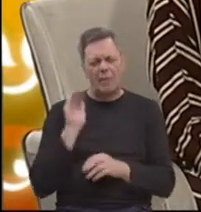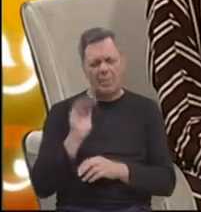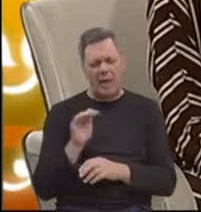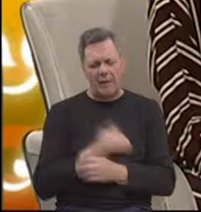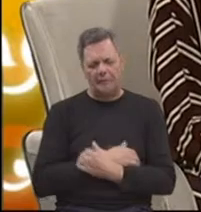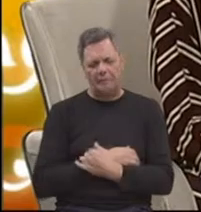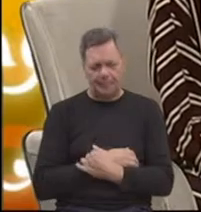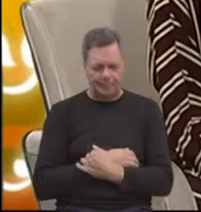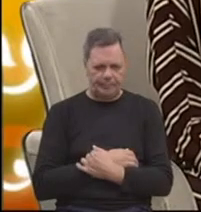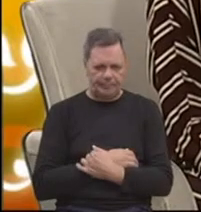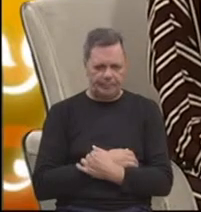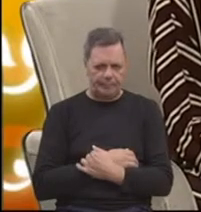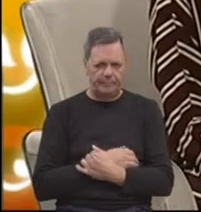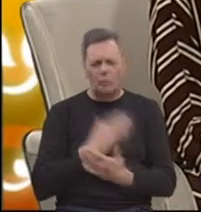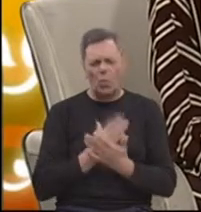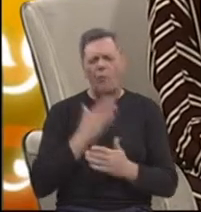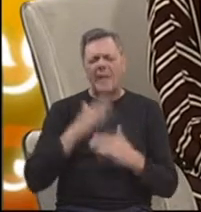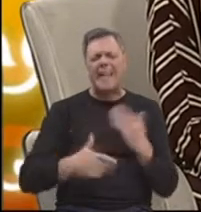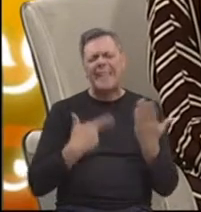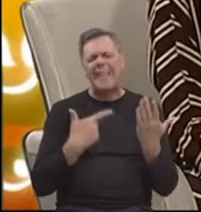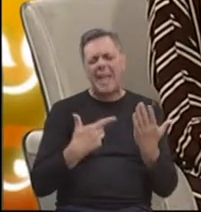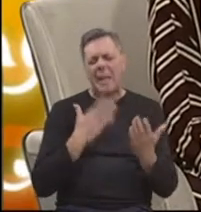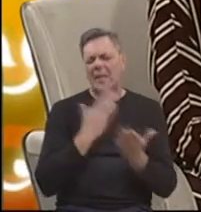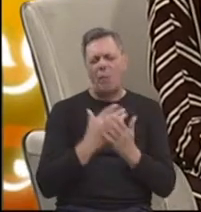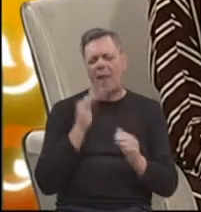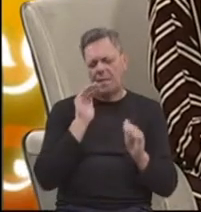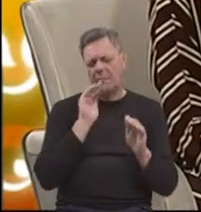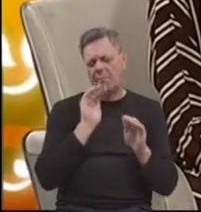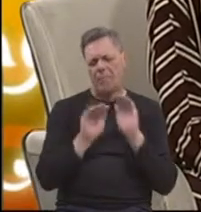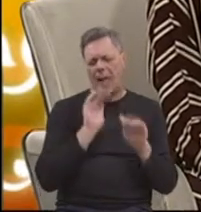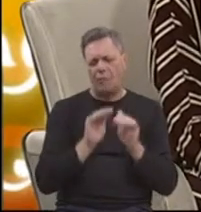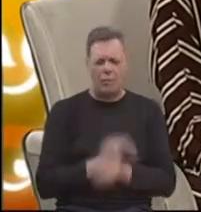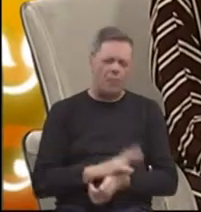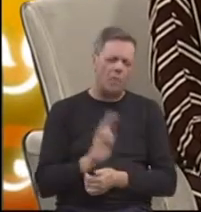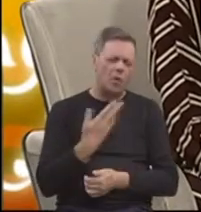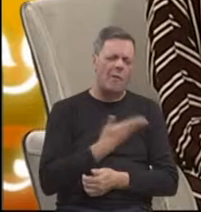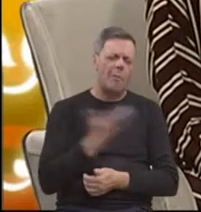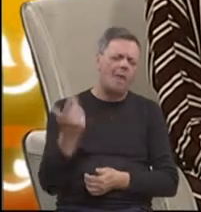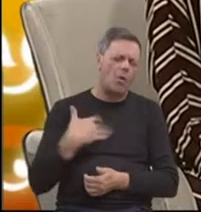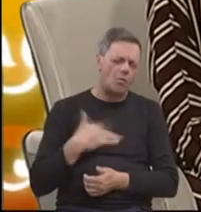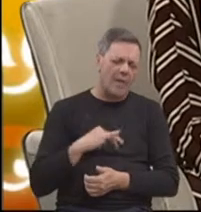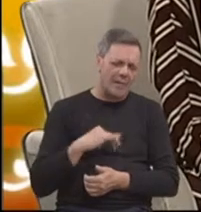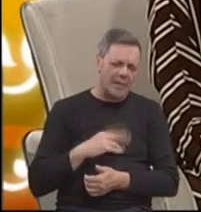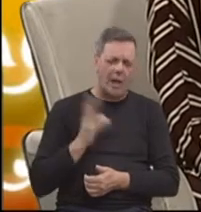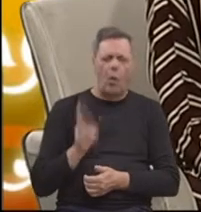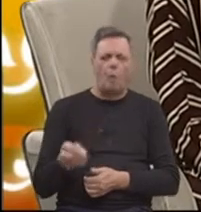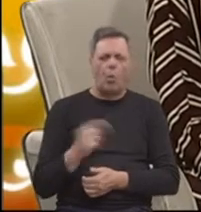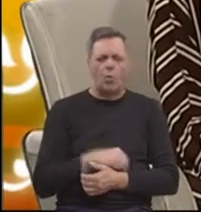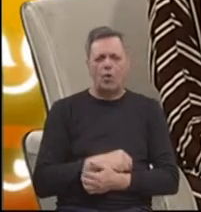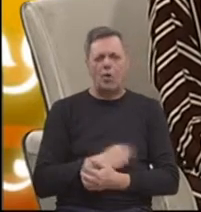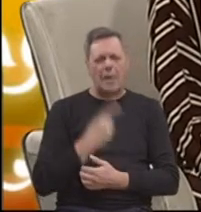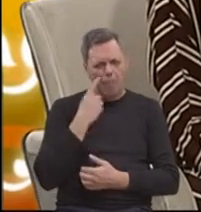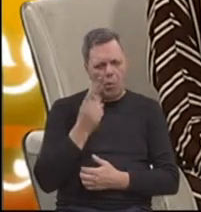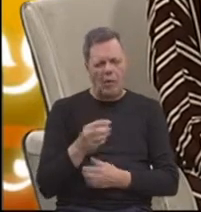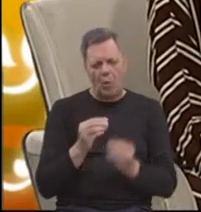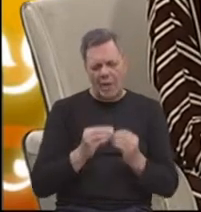najčešće i zadnjih tjedan dana uvijek najviše još sudionika i prijavi. Tako da pozivamo sve koji su zainteresirani, koji mogu doći, da